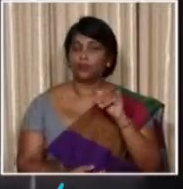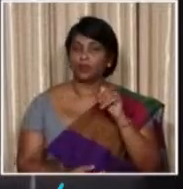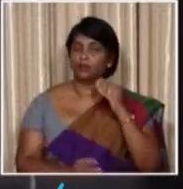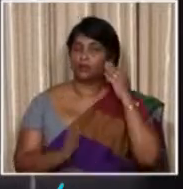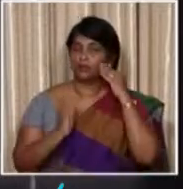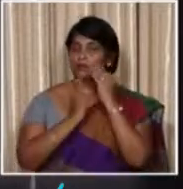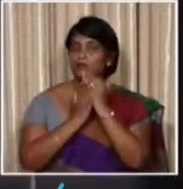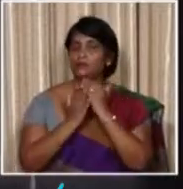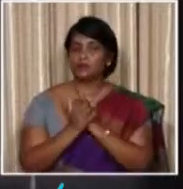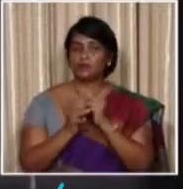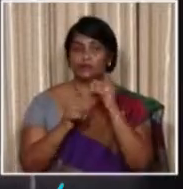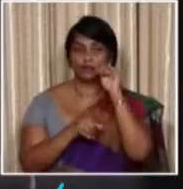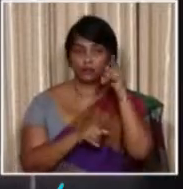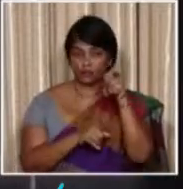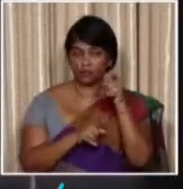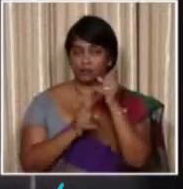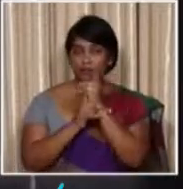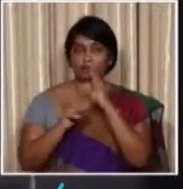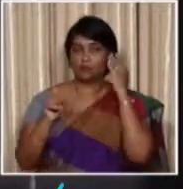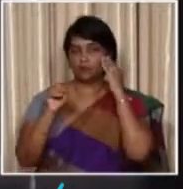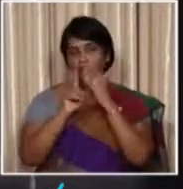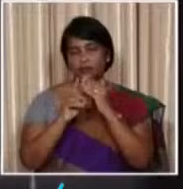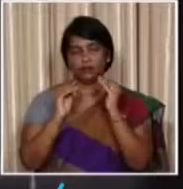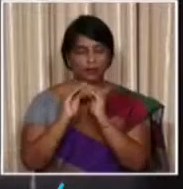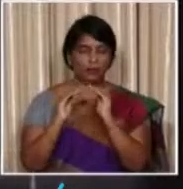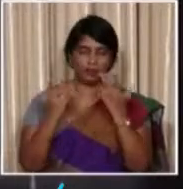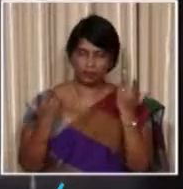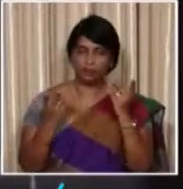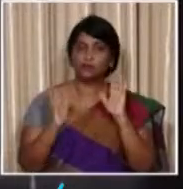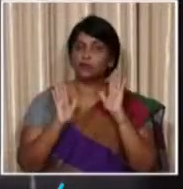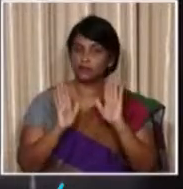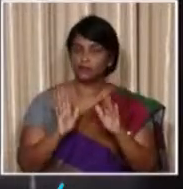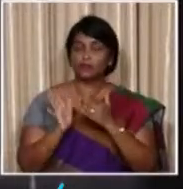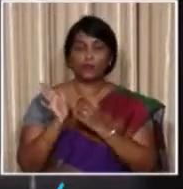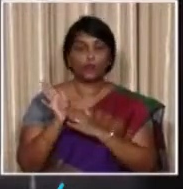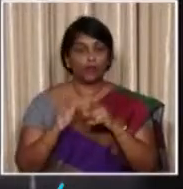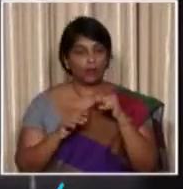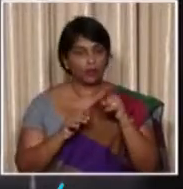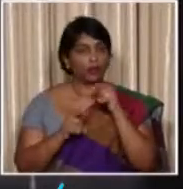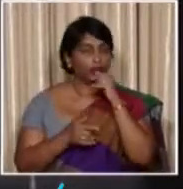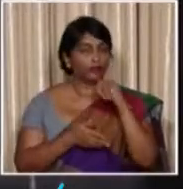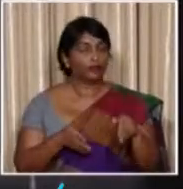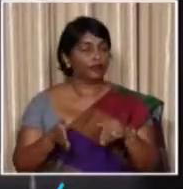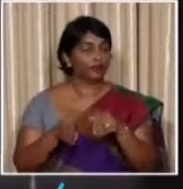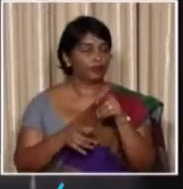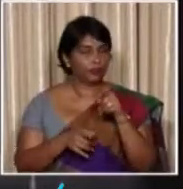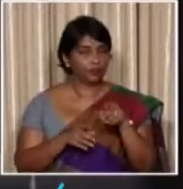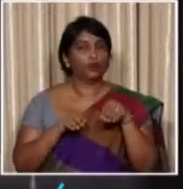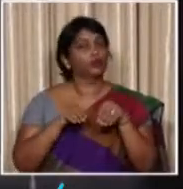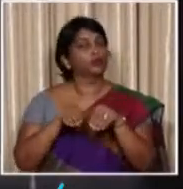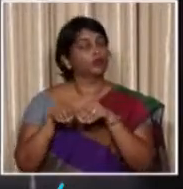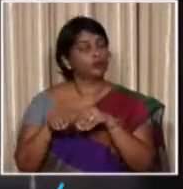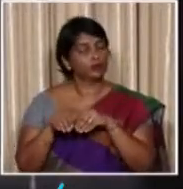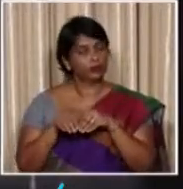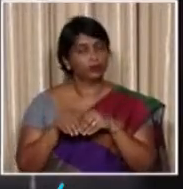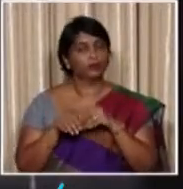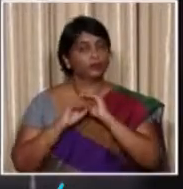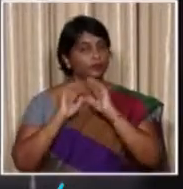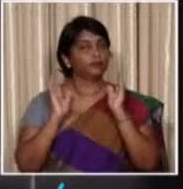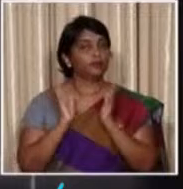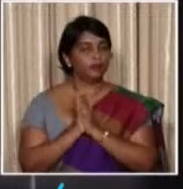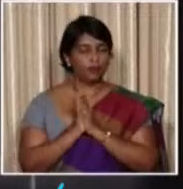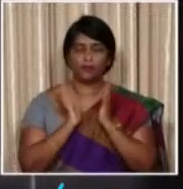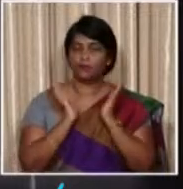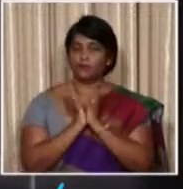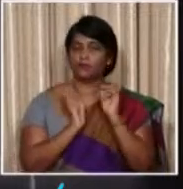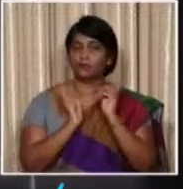කරුණු ඔබතුමියට කෙලින්ම අදාළ නොවෙන්න පුළුවන්. නමුත් මහවැලිය වාරි මාර්ගය කෘෂිකර්මය මේ වගේ දේවල්